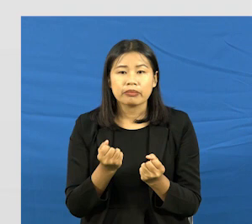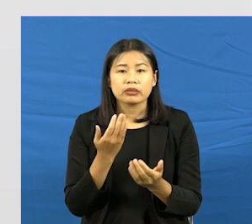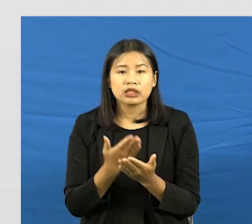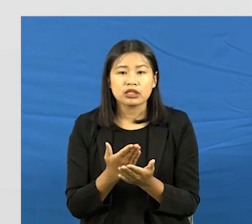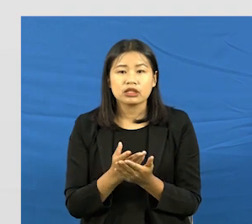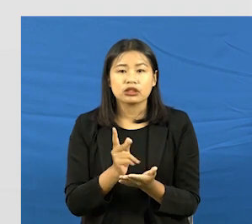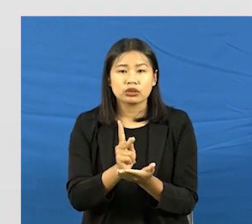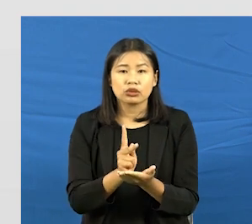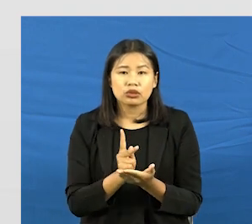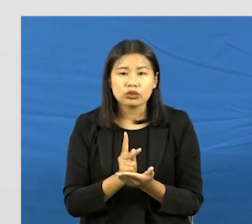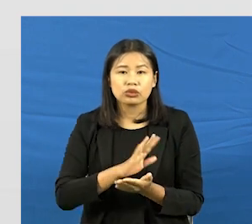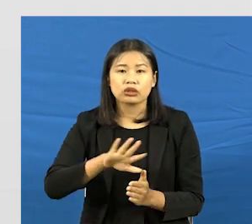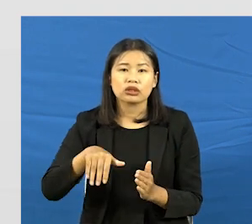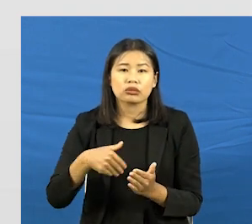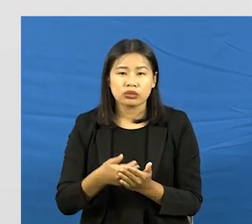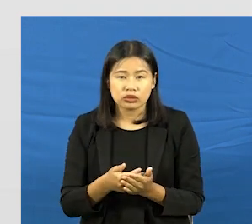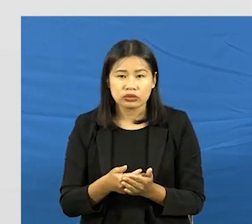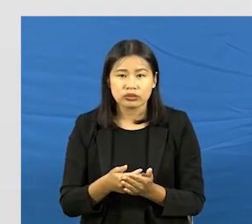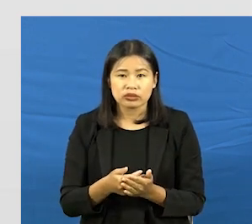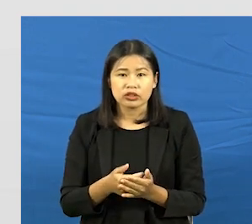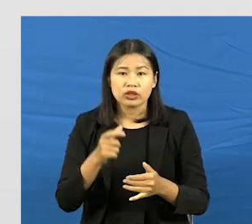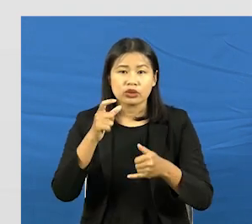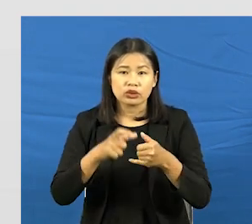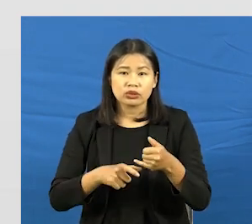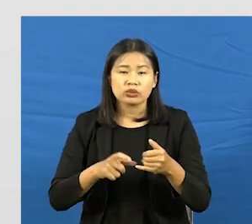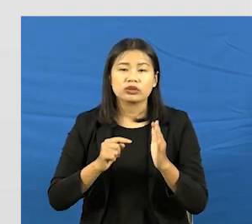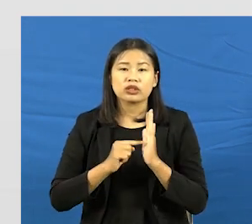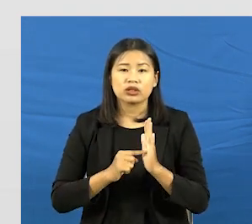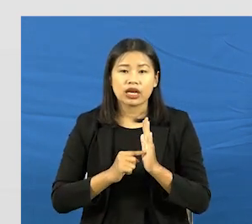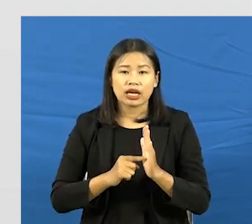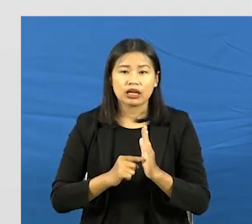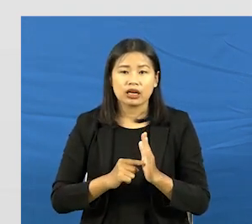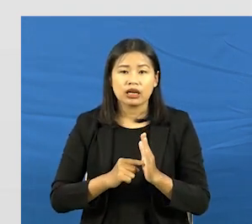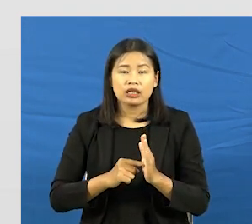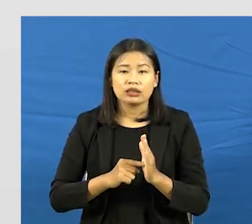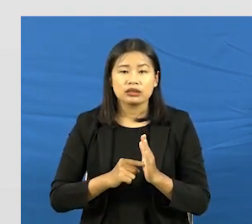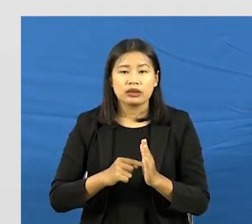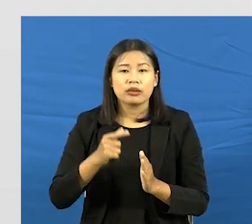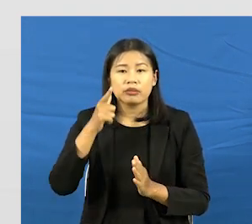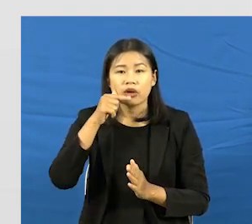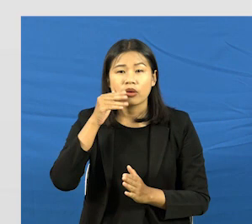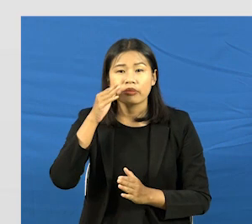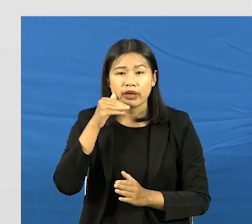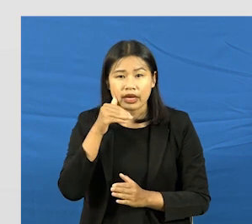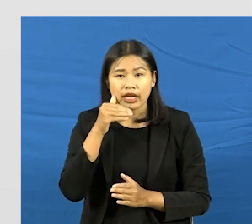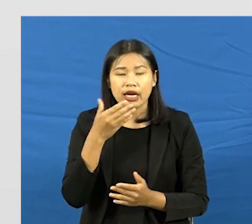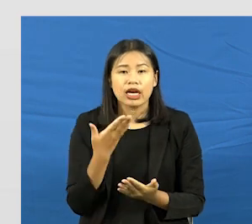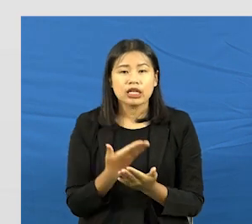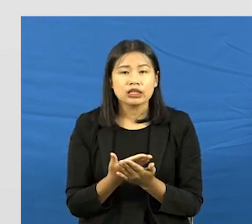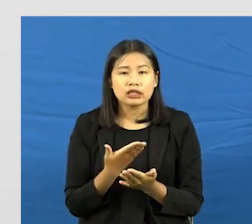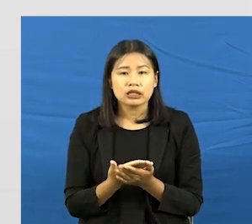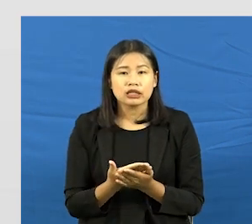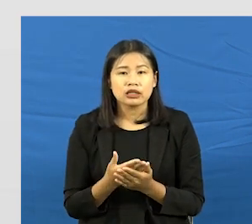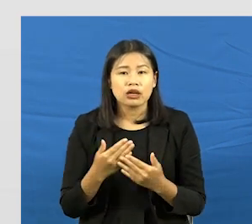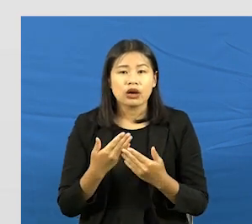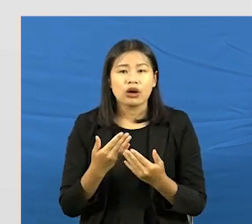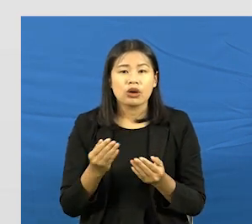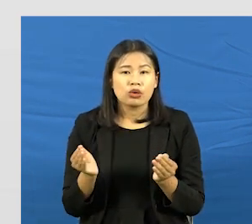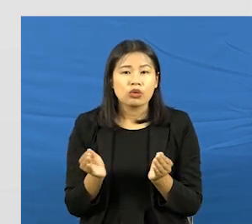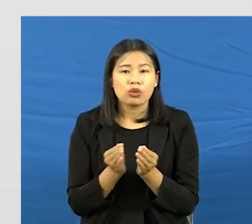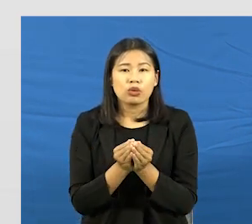บัติเบื้องต้นก็อย่างเช่นผู้ปกครองมีรายได้รวมกันเนี่ยไม่เกิน 300,000 บาท